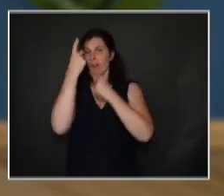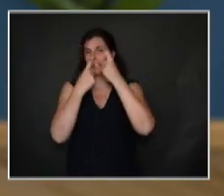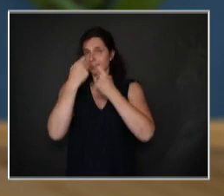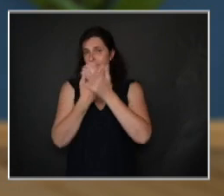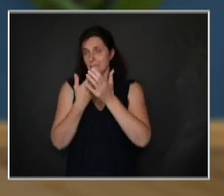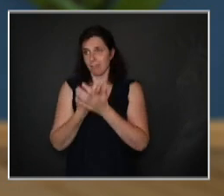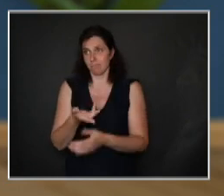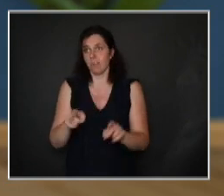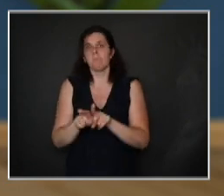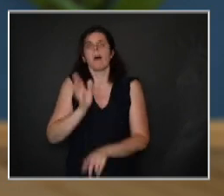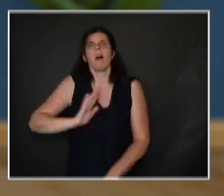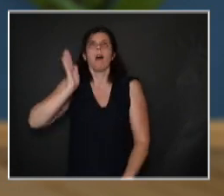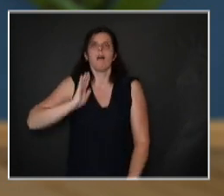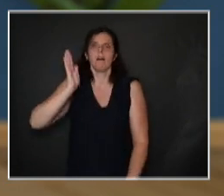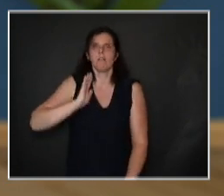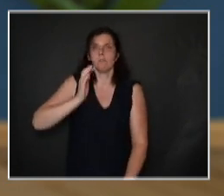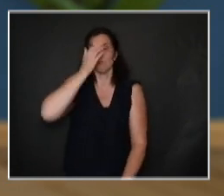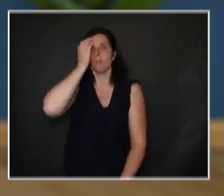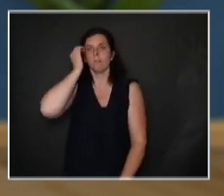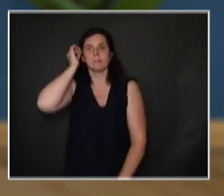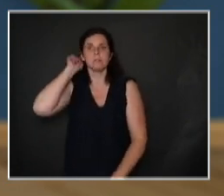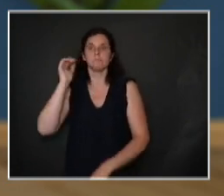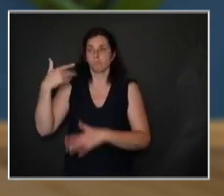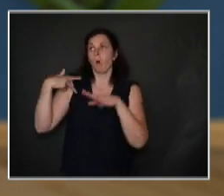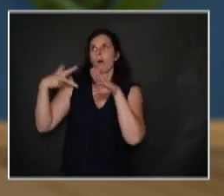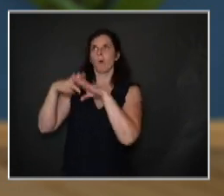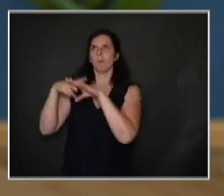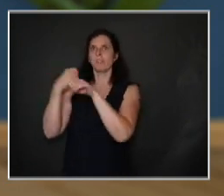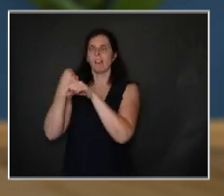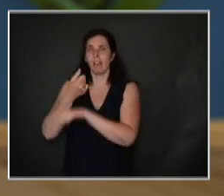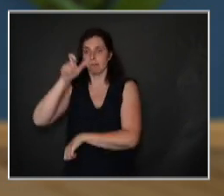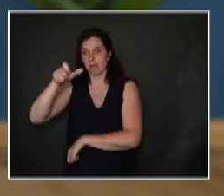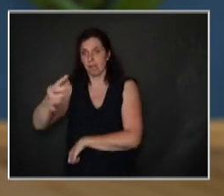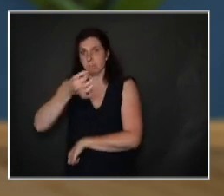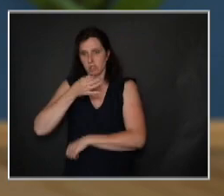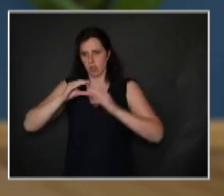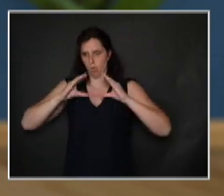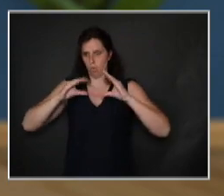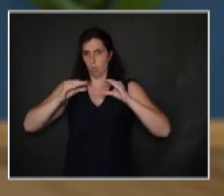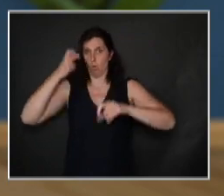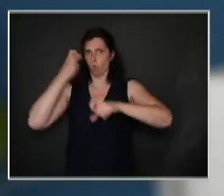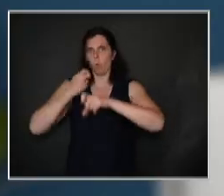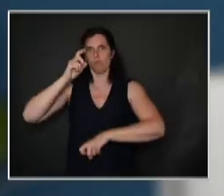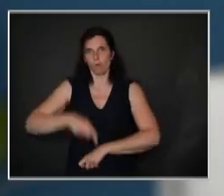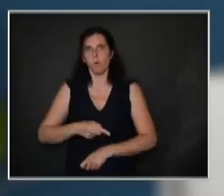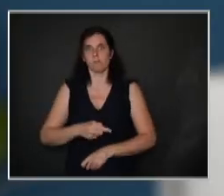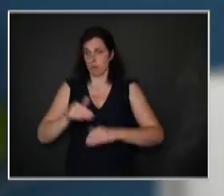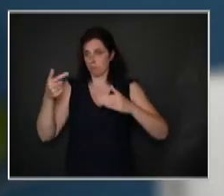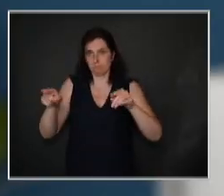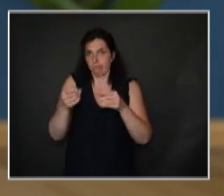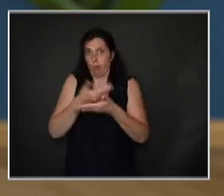pareil, autrefois, quand j'ai commencé, on me disait « Ah oui, il faut une literie dure. » On mettait la planche.